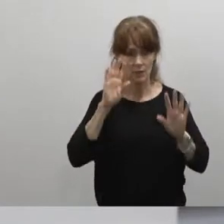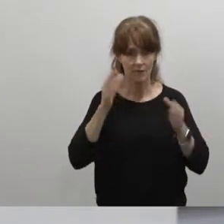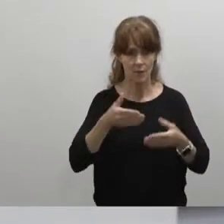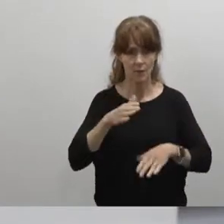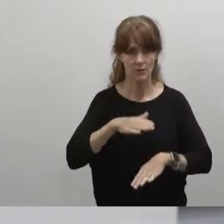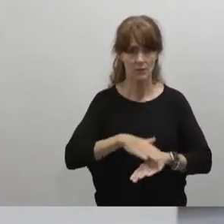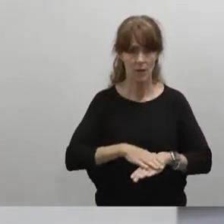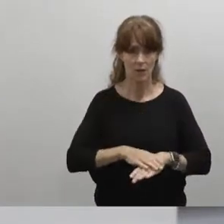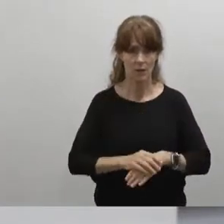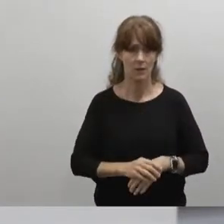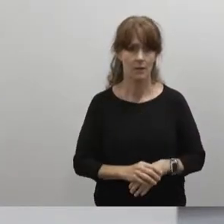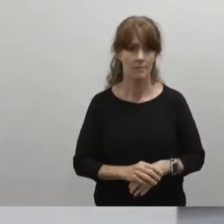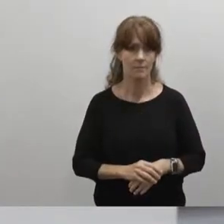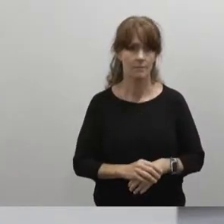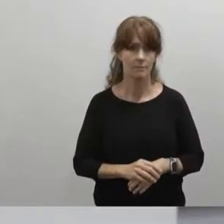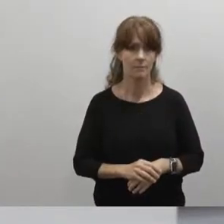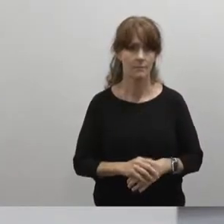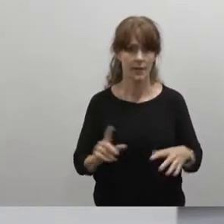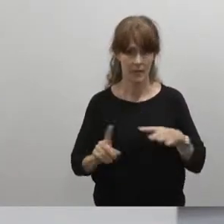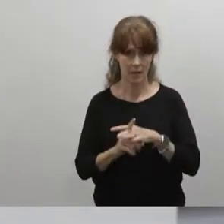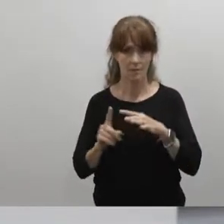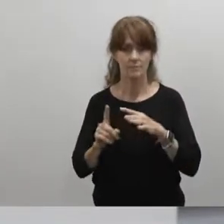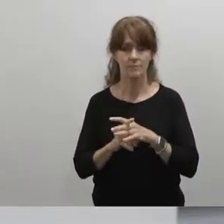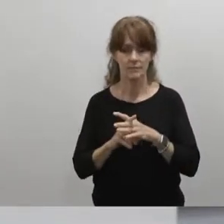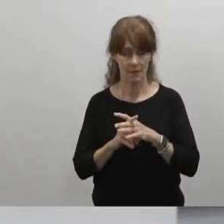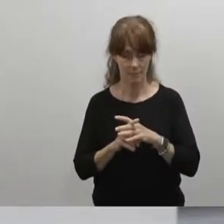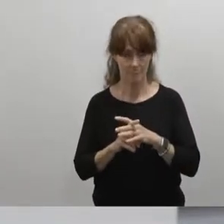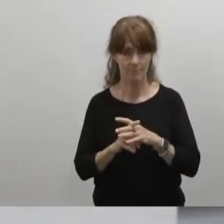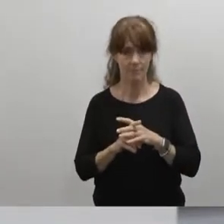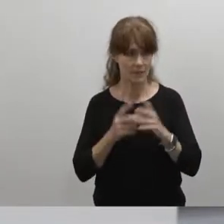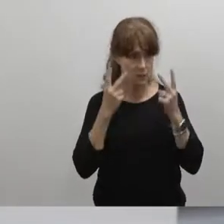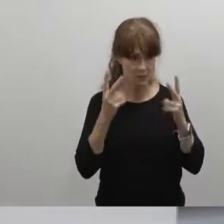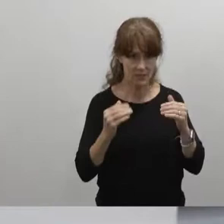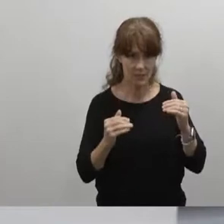phim rị lụt lọ phần này càng đang